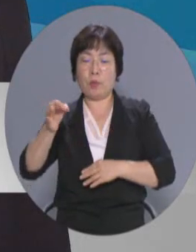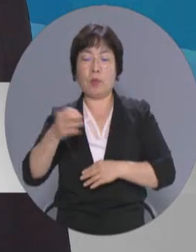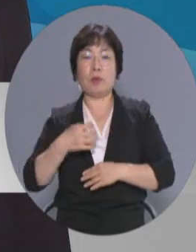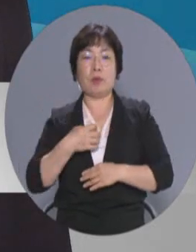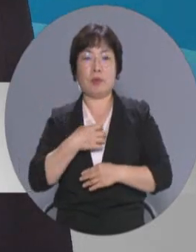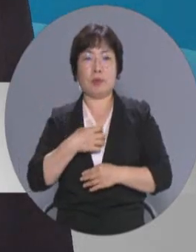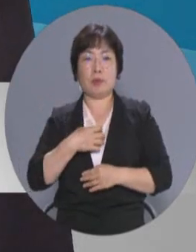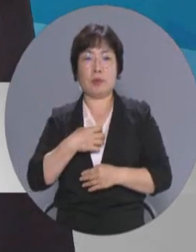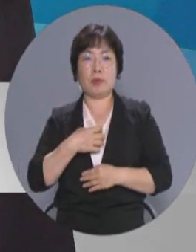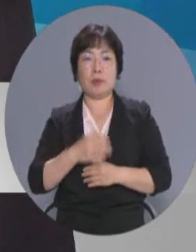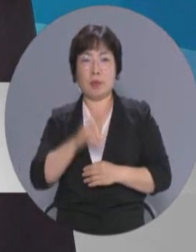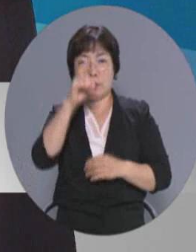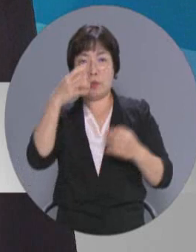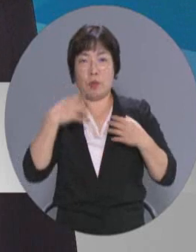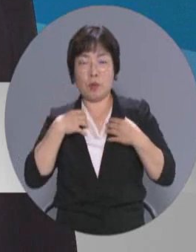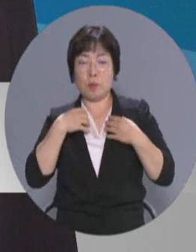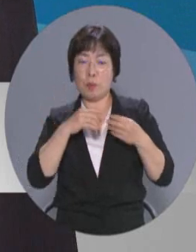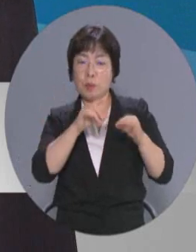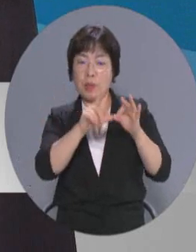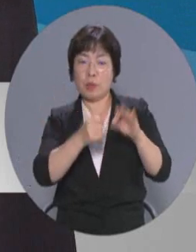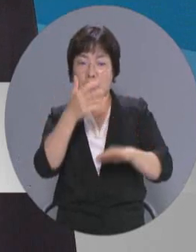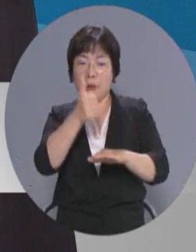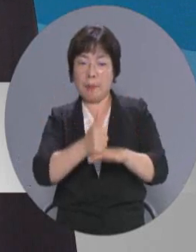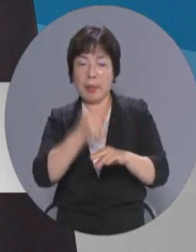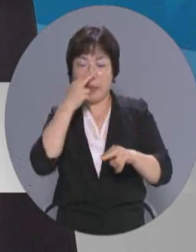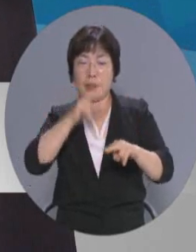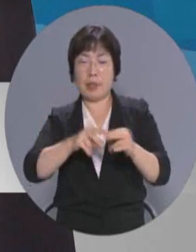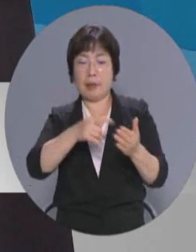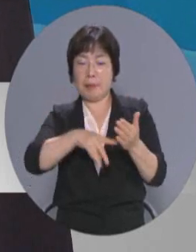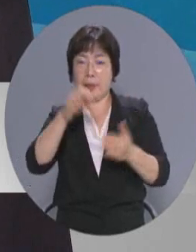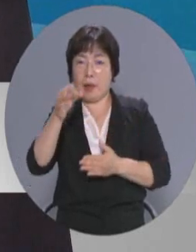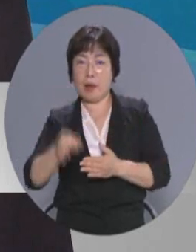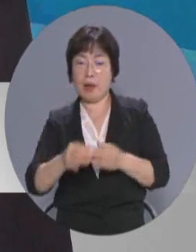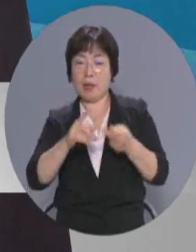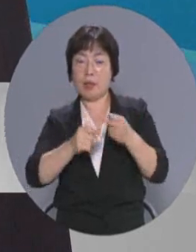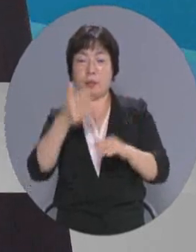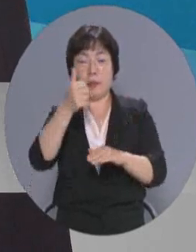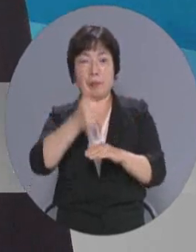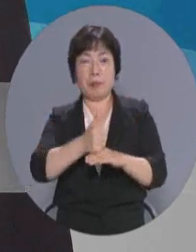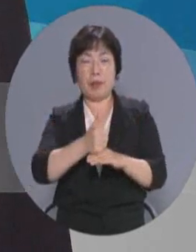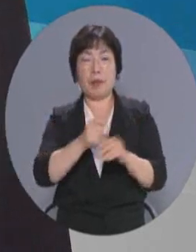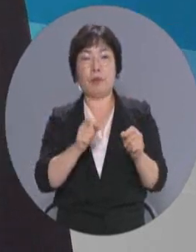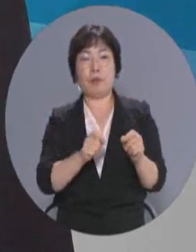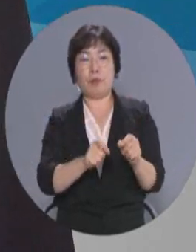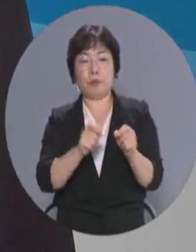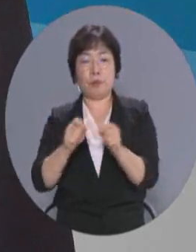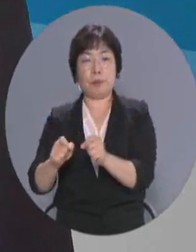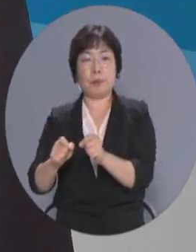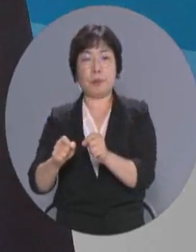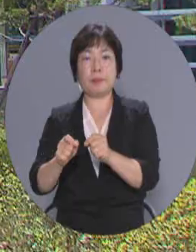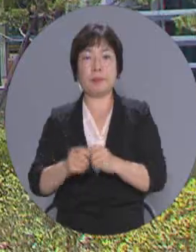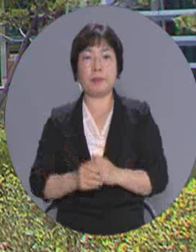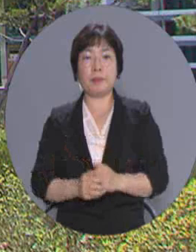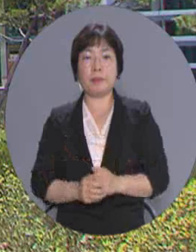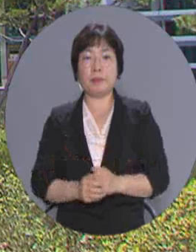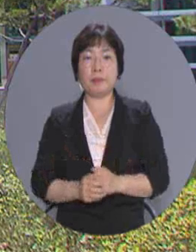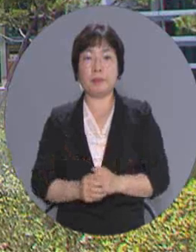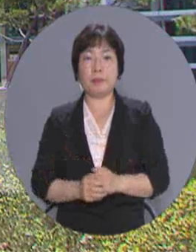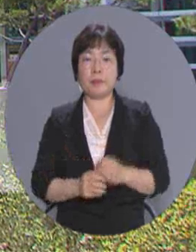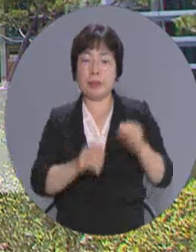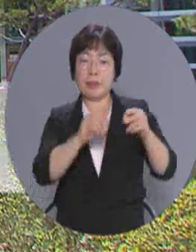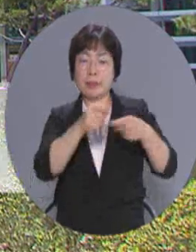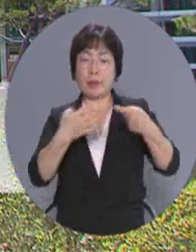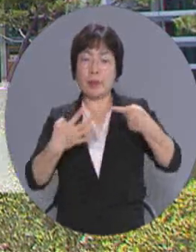있는데요 정부는 이번 달 종료 예정이던 유류세 인하 조치를 연말까지 한시 연장하기로 했습니다 다음 달